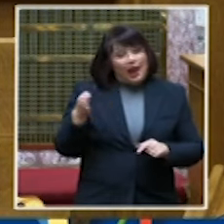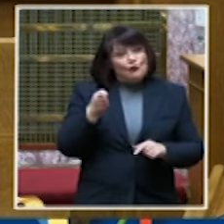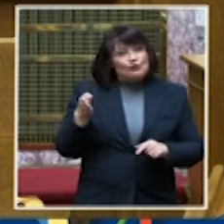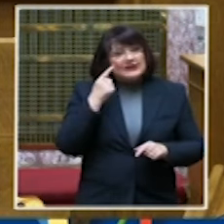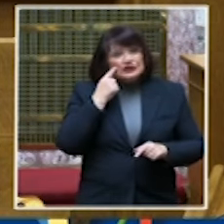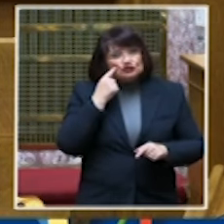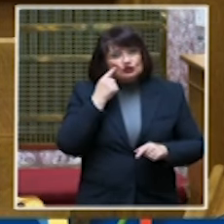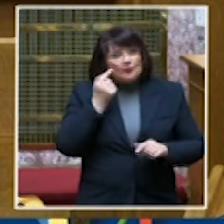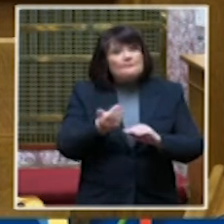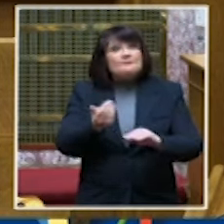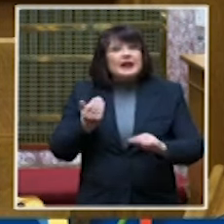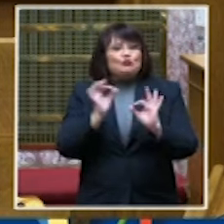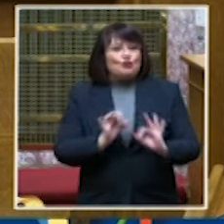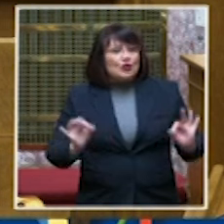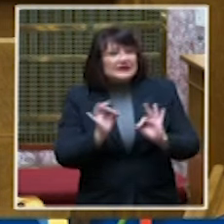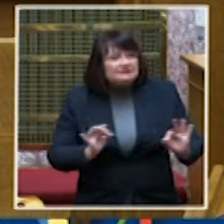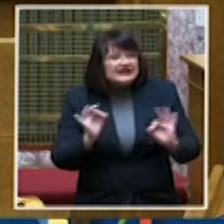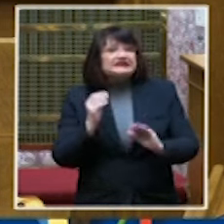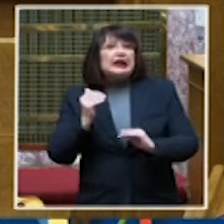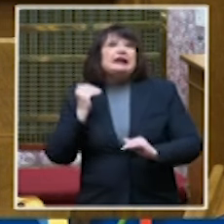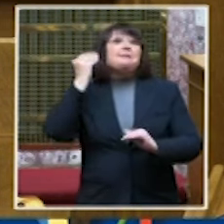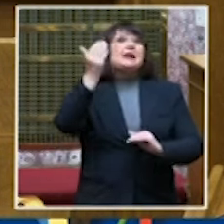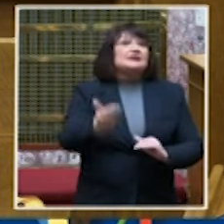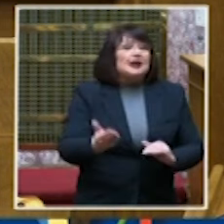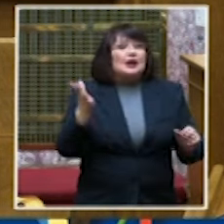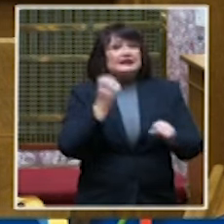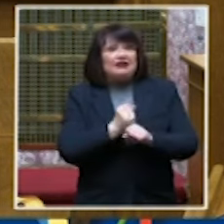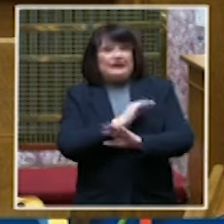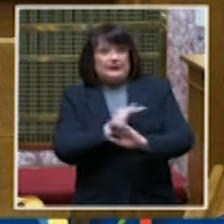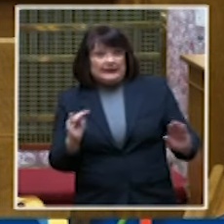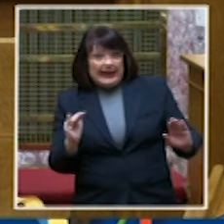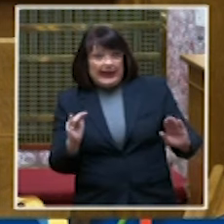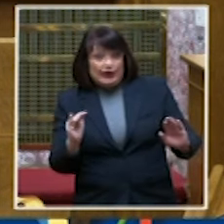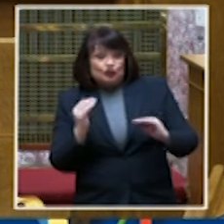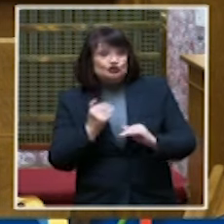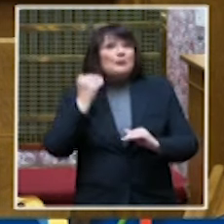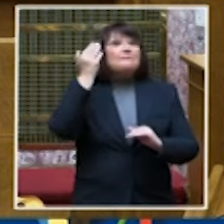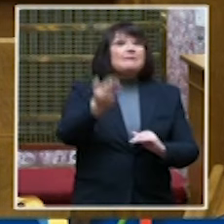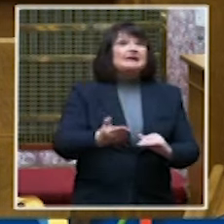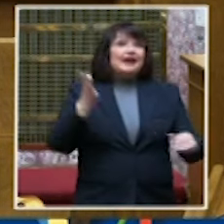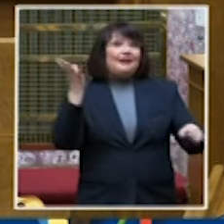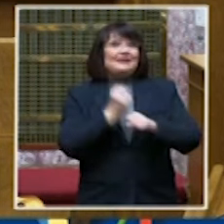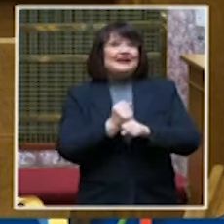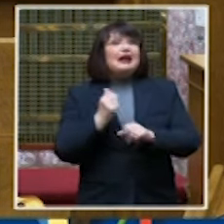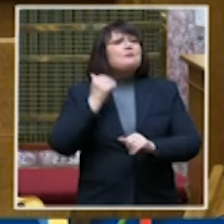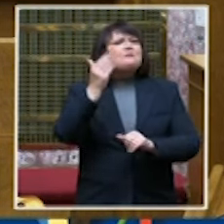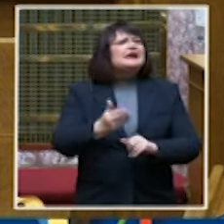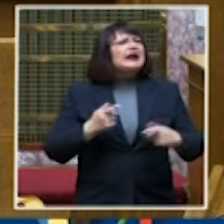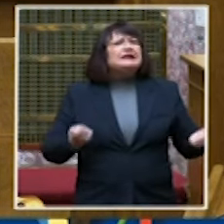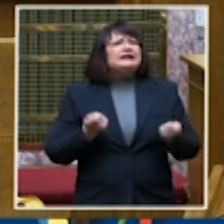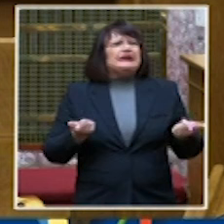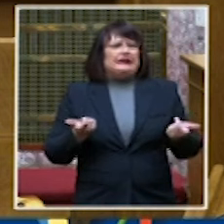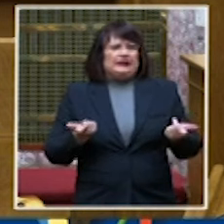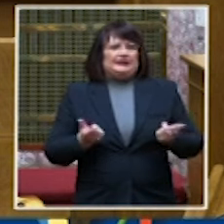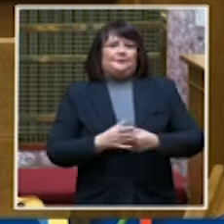που προηγούνται και αυτά που ακολουθούν ή τουλάχιστον πρέπει να ακολουθούν μετά από μια μεγάλη επιτυχία. Είναι